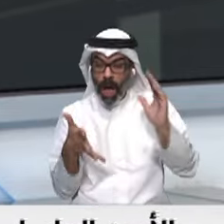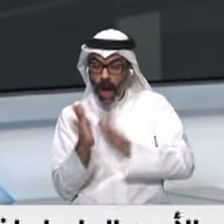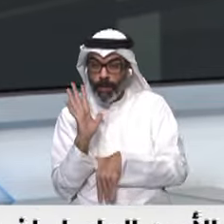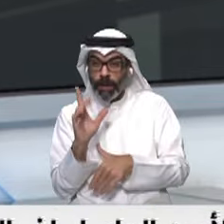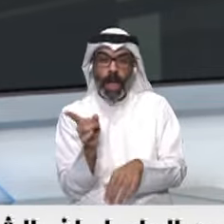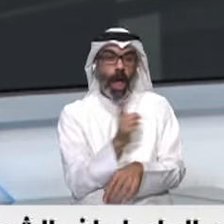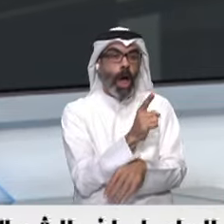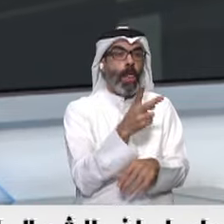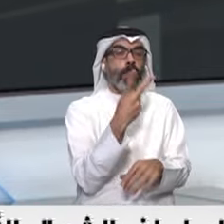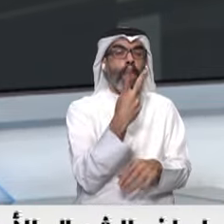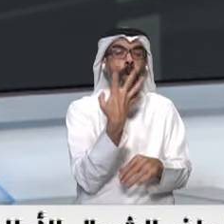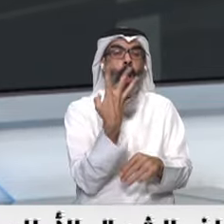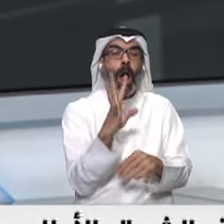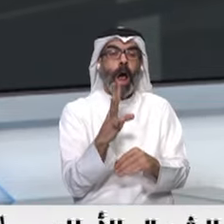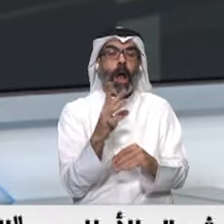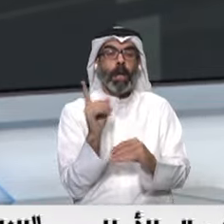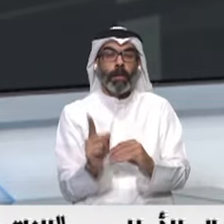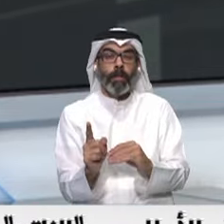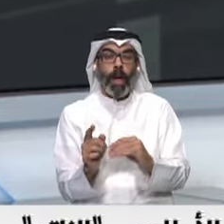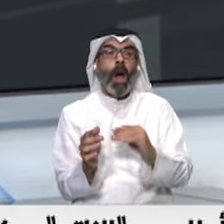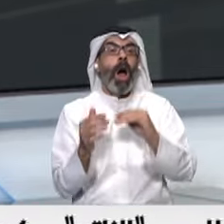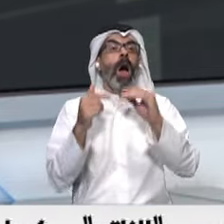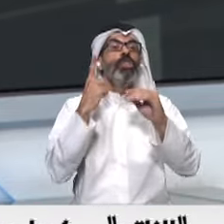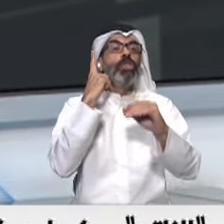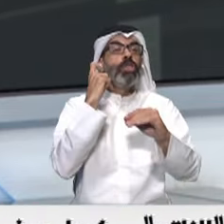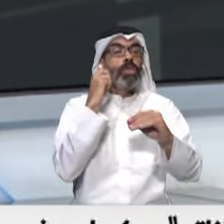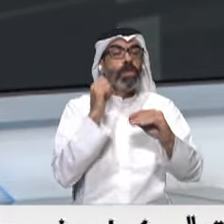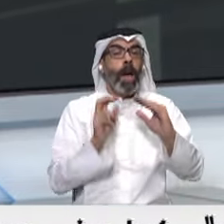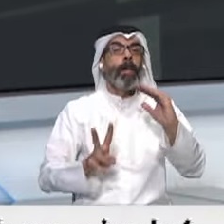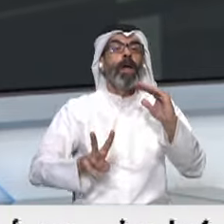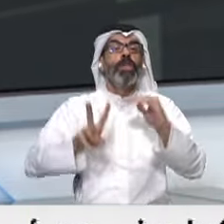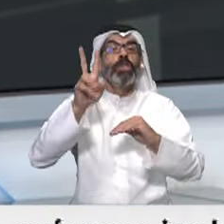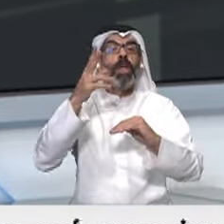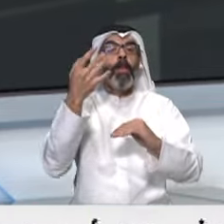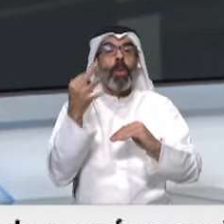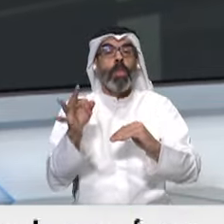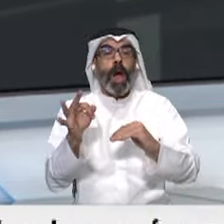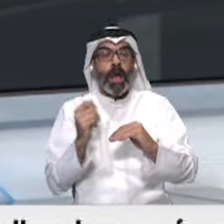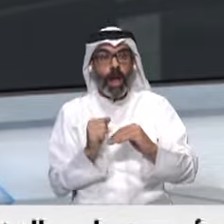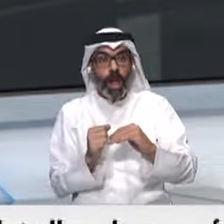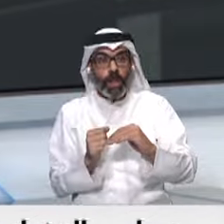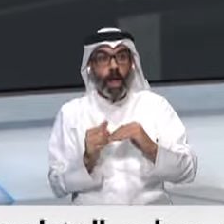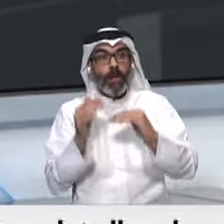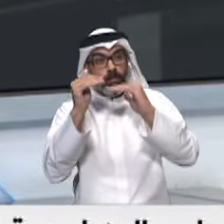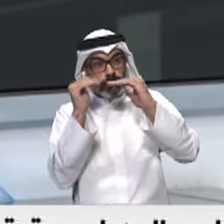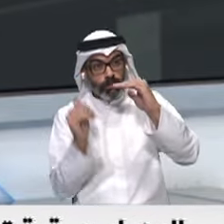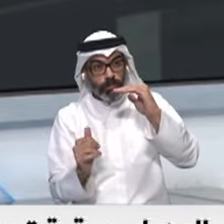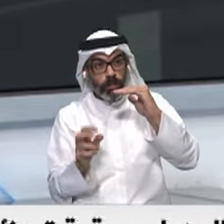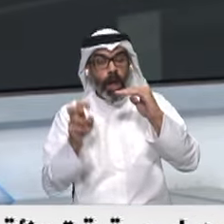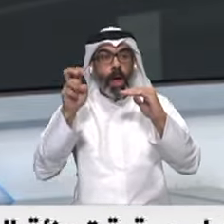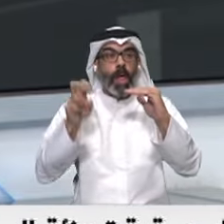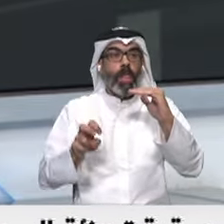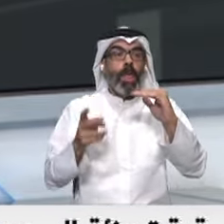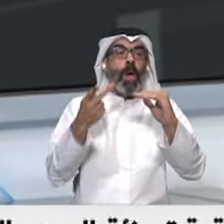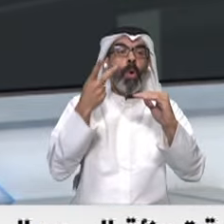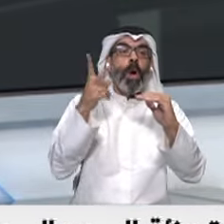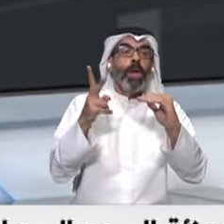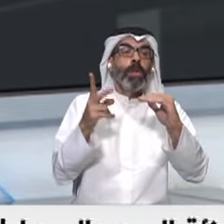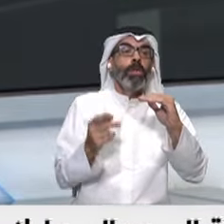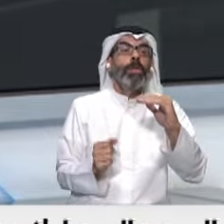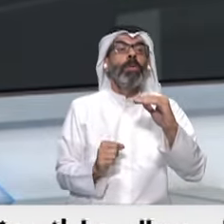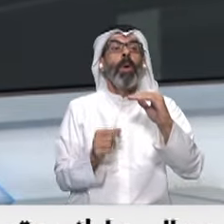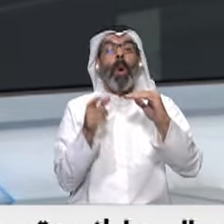لغبار محصور على المناطق الصحراويه والمكشوفه راح نوافيكم معلومات اكثر عنه لكن بنشرتنا القادمه من 15 ل